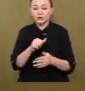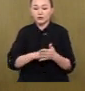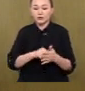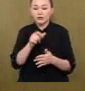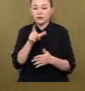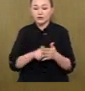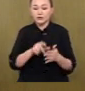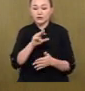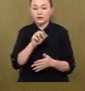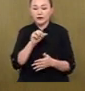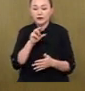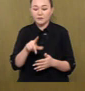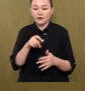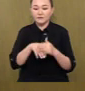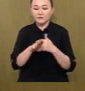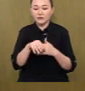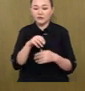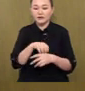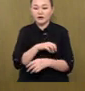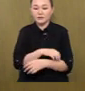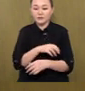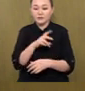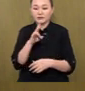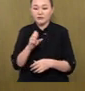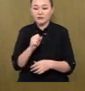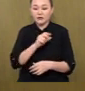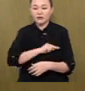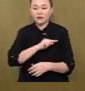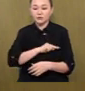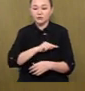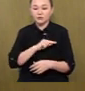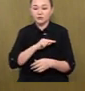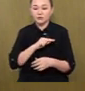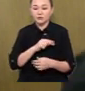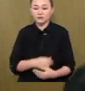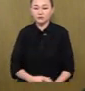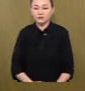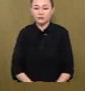табеля выхода члена комиссии на работу